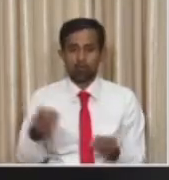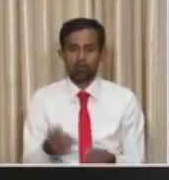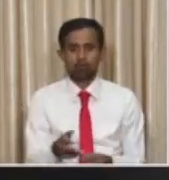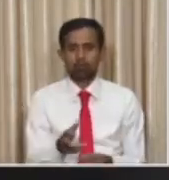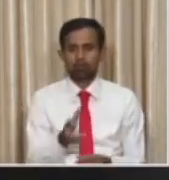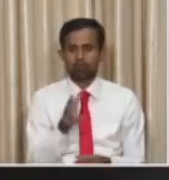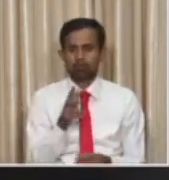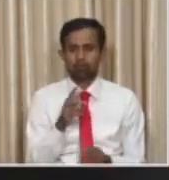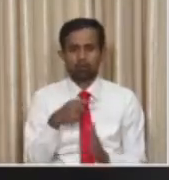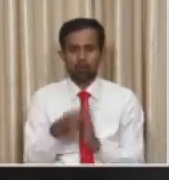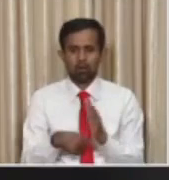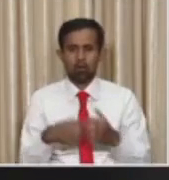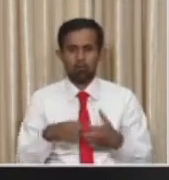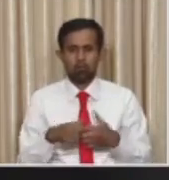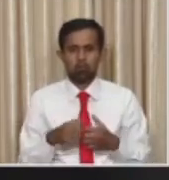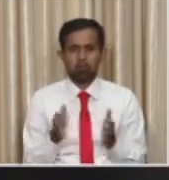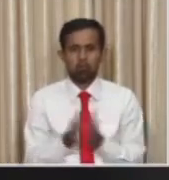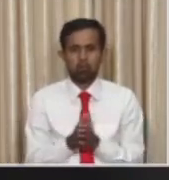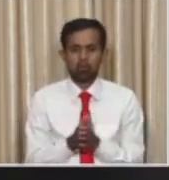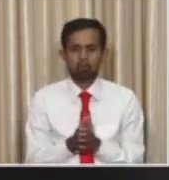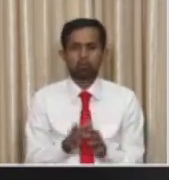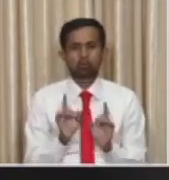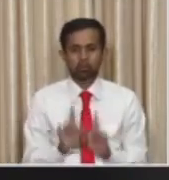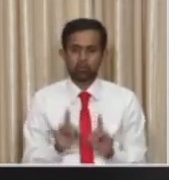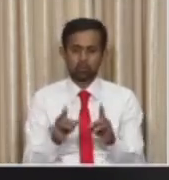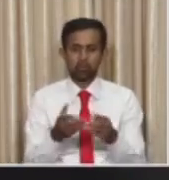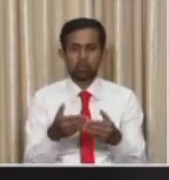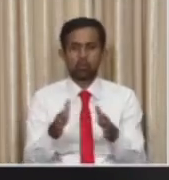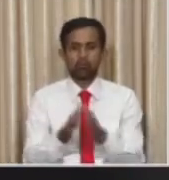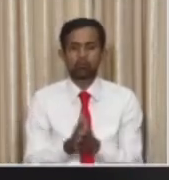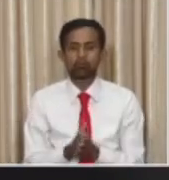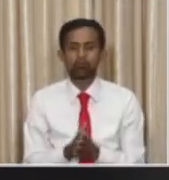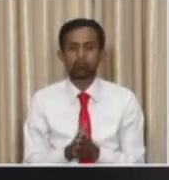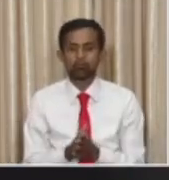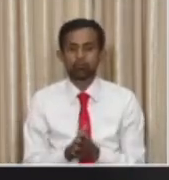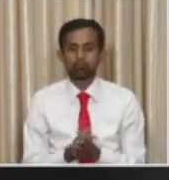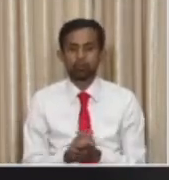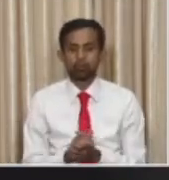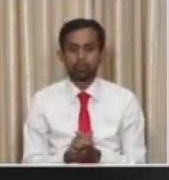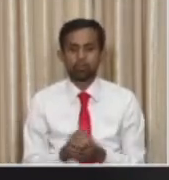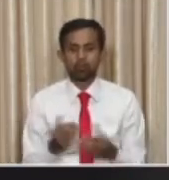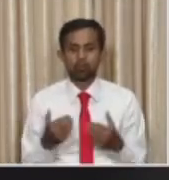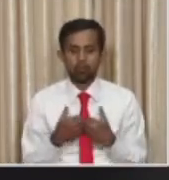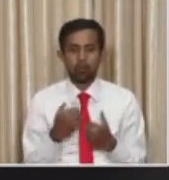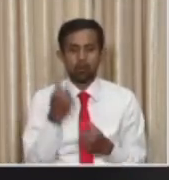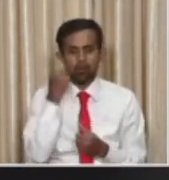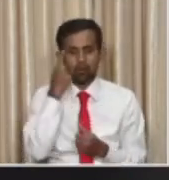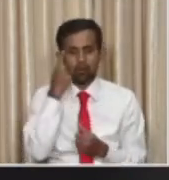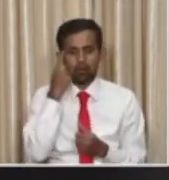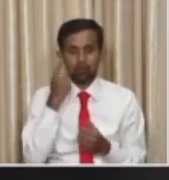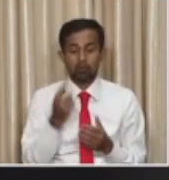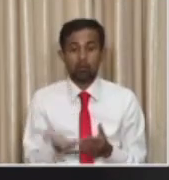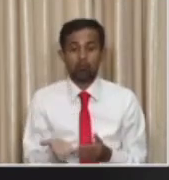ඔබතුමාට කියන්නේ නැහැ. රටේ තියෙන තත්ත්වයත් එක්ක ඔබතුමාට අනුගත වෙන්න තියෙනවා. හැබැයි මම හිතනවා